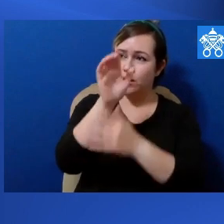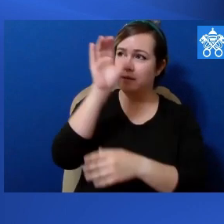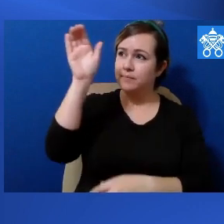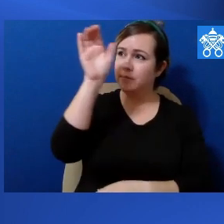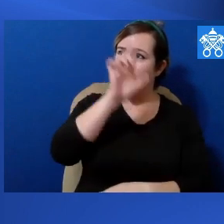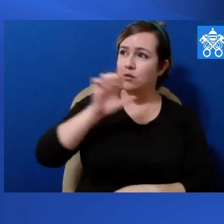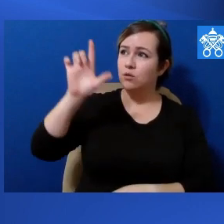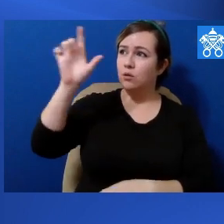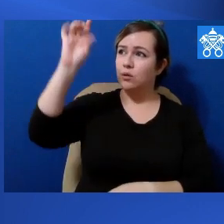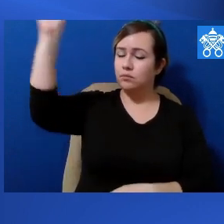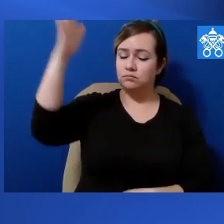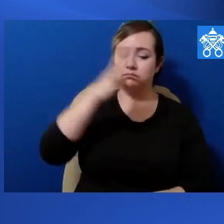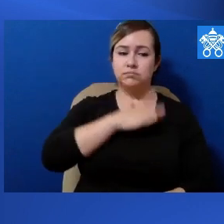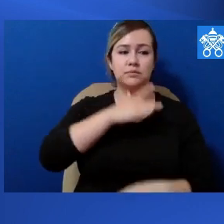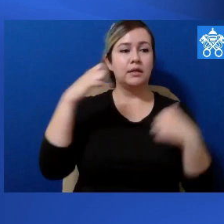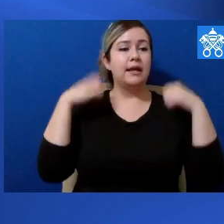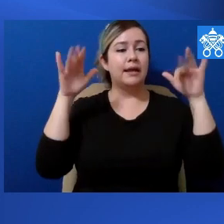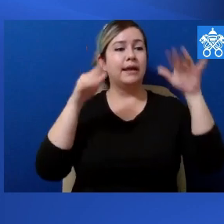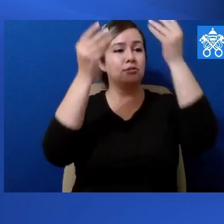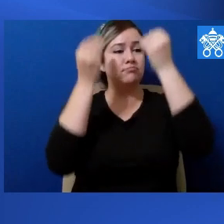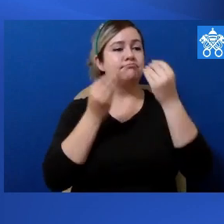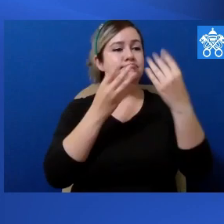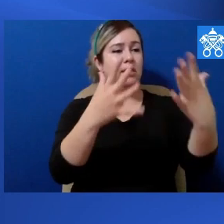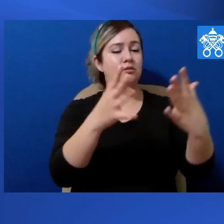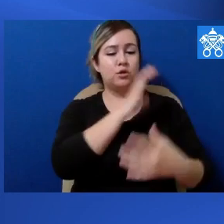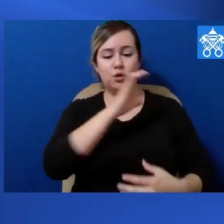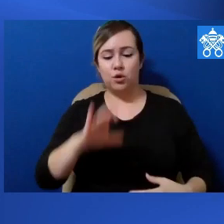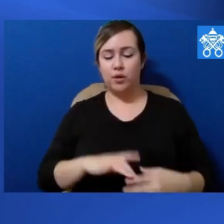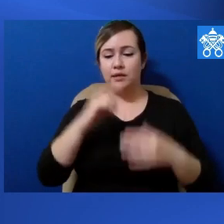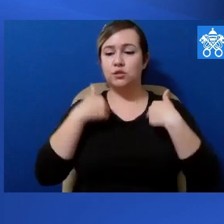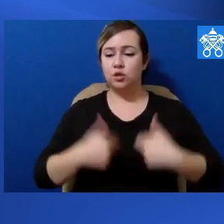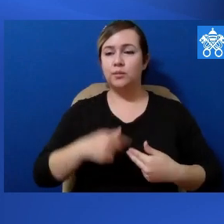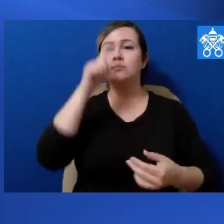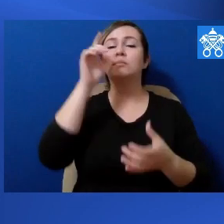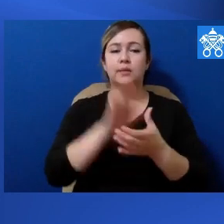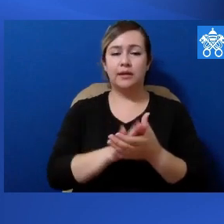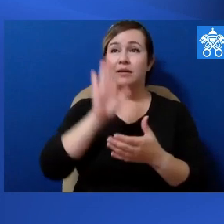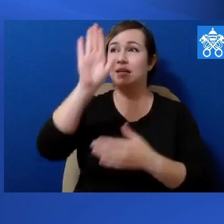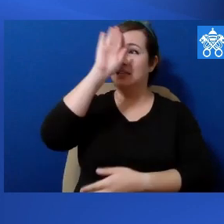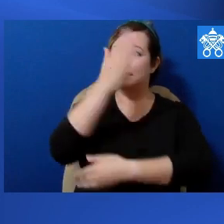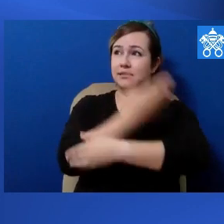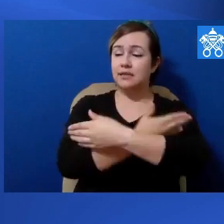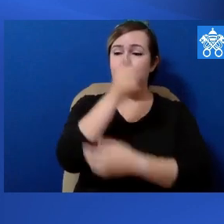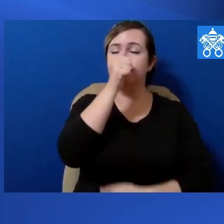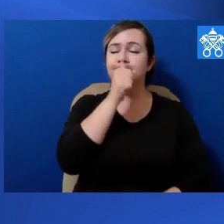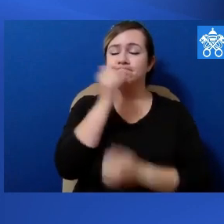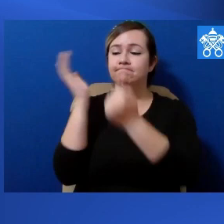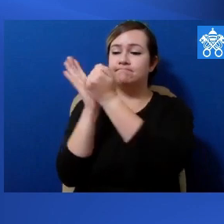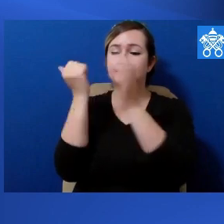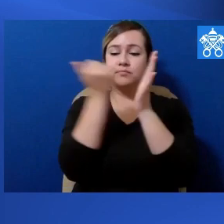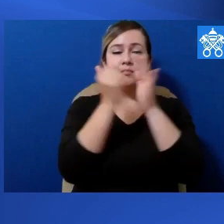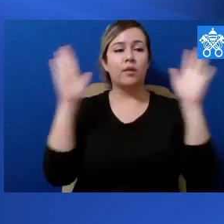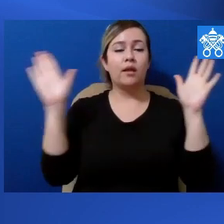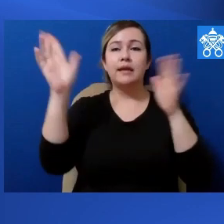tui, incarnazione coniovimus per passione meiusa del crucem, a resurrezioni gloria perducamus. Per Christum, Dominum nostrum.